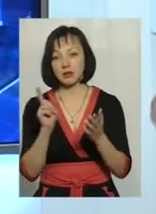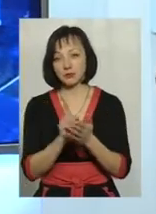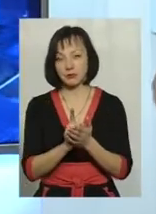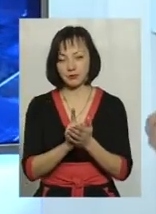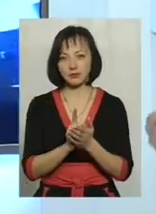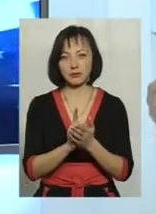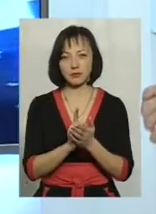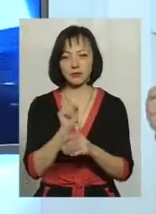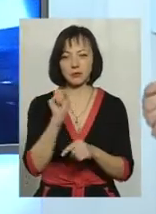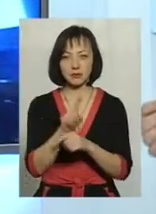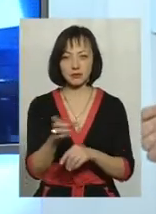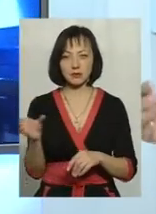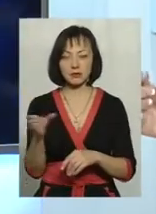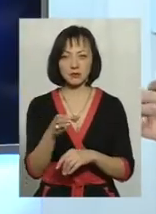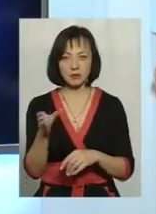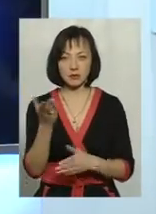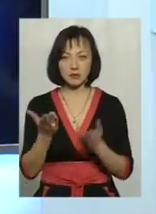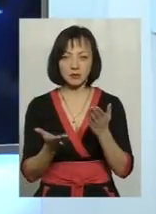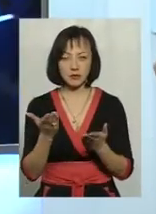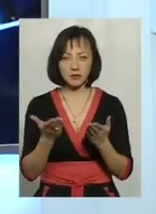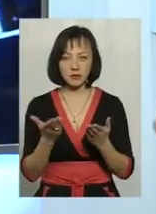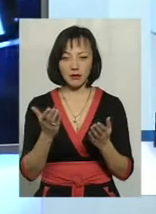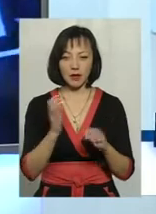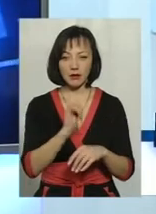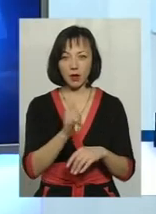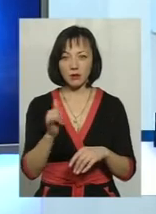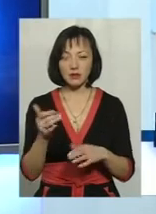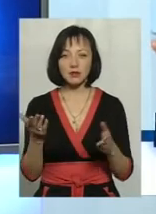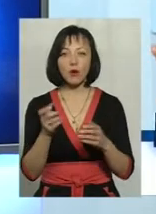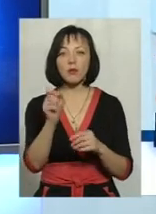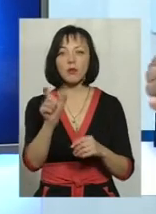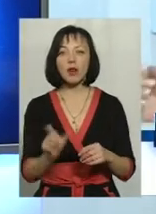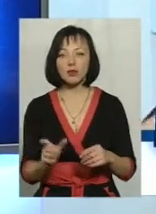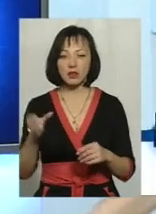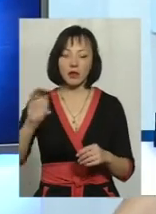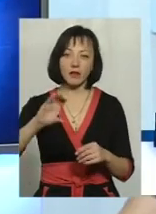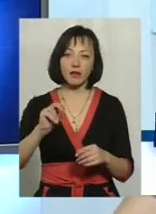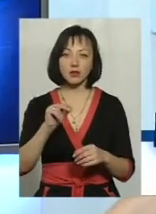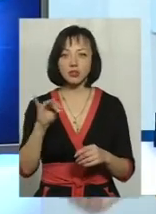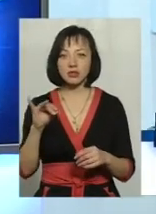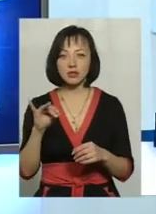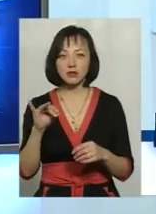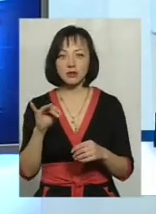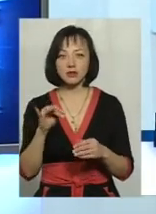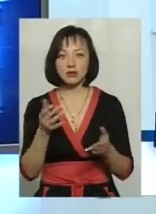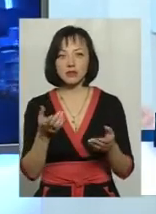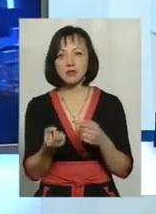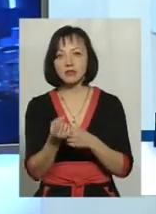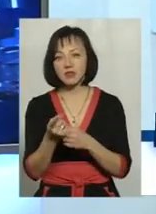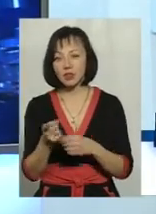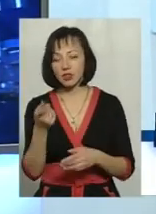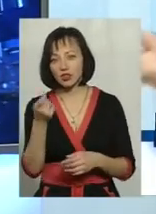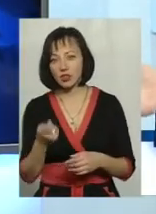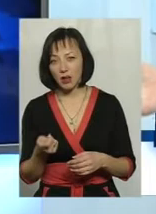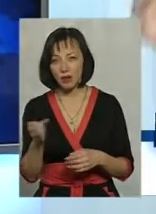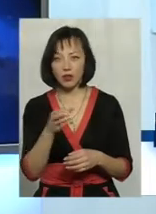увагу при замовленні алкогольного напою, якщо воно беруть на розлив, з якої пляшки їм наливають, чи десь звідкись вони беруть якусь дешеву горілку,